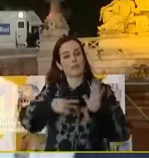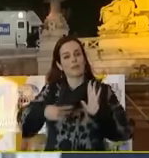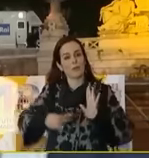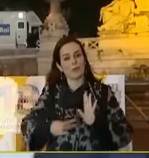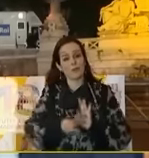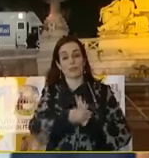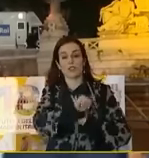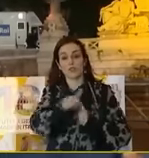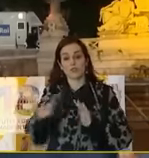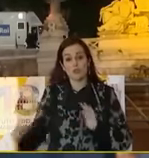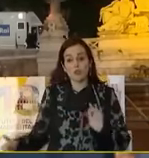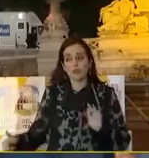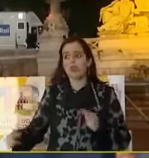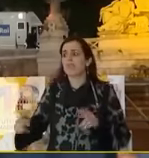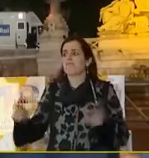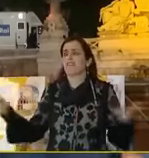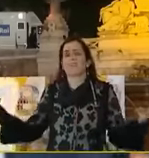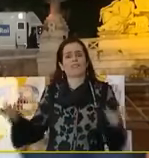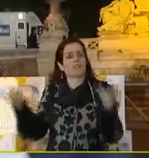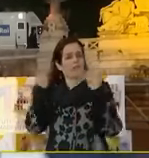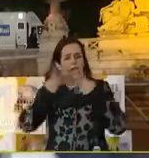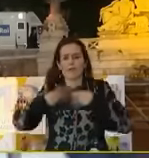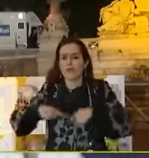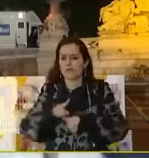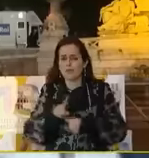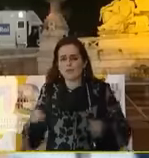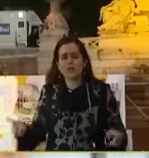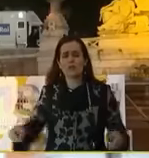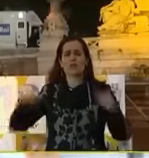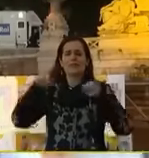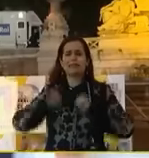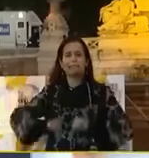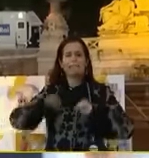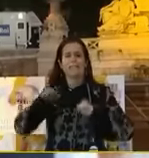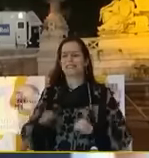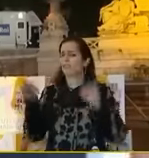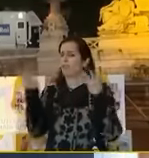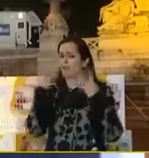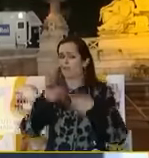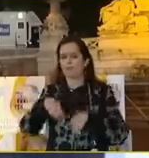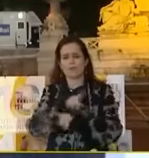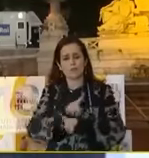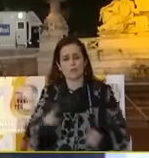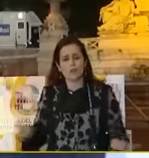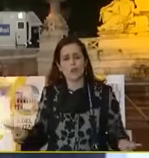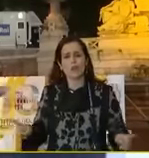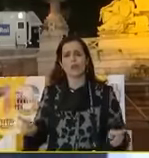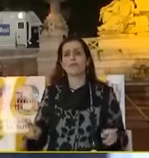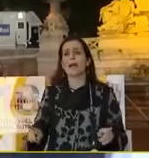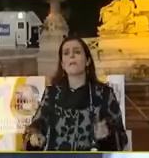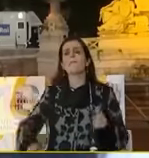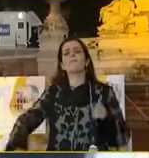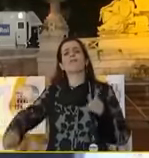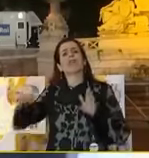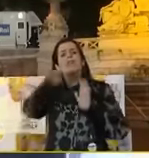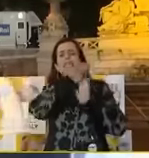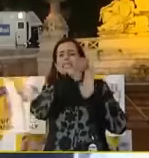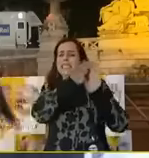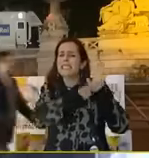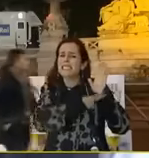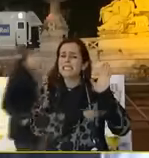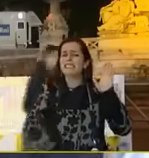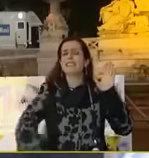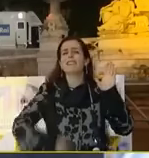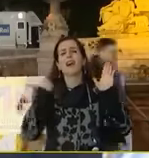le inefficienze gravissime del sistema sanitario regionale del Lazio, liste d'attesa infinite